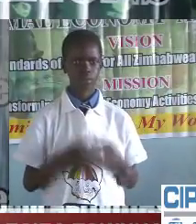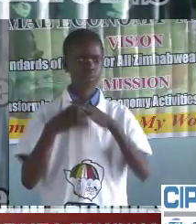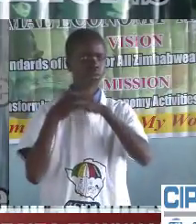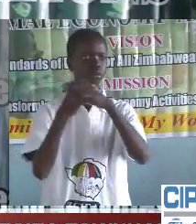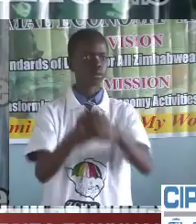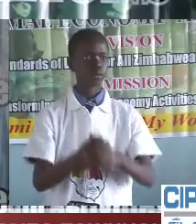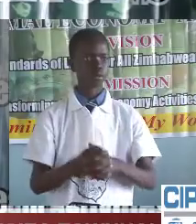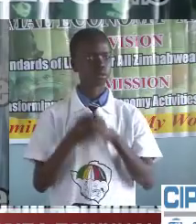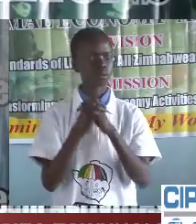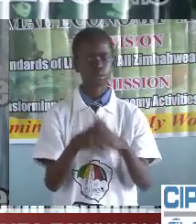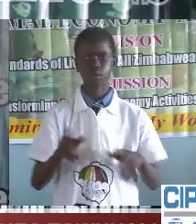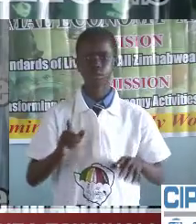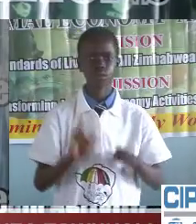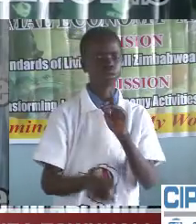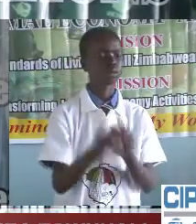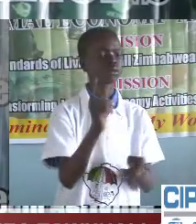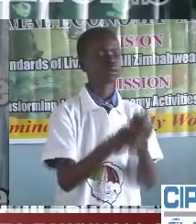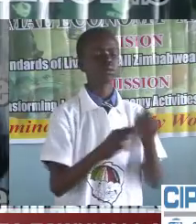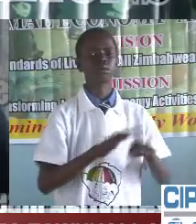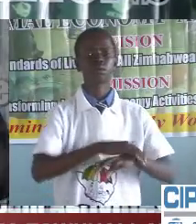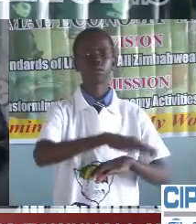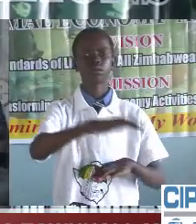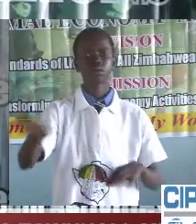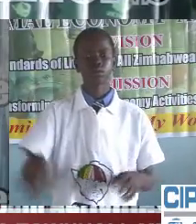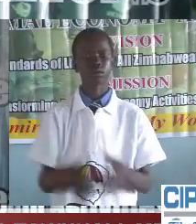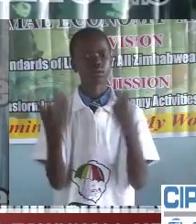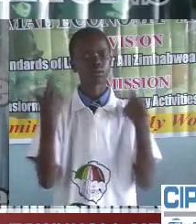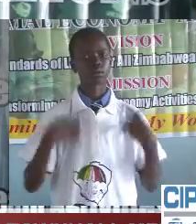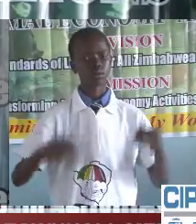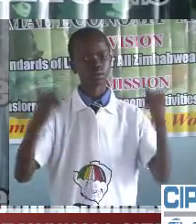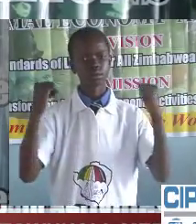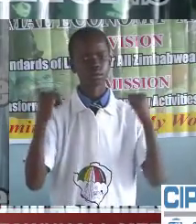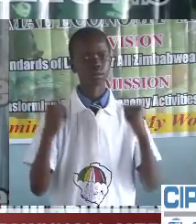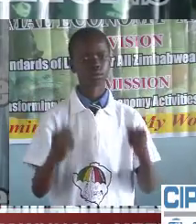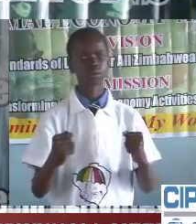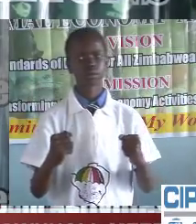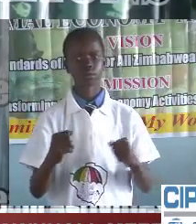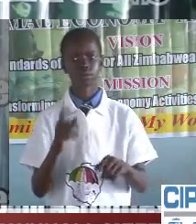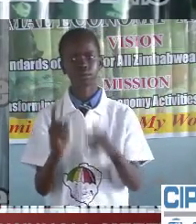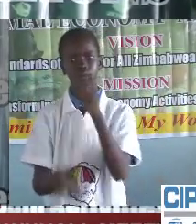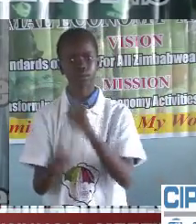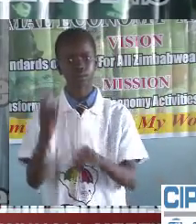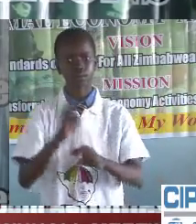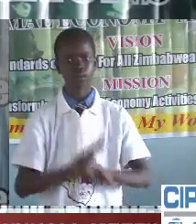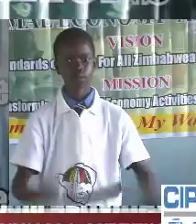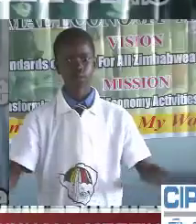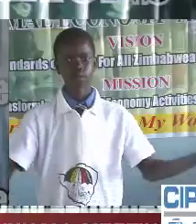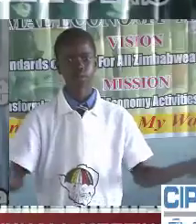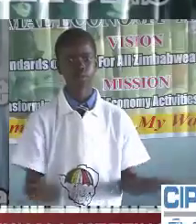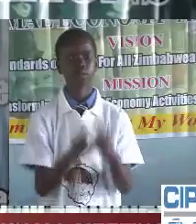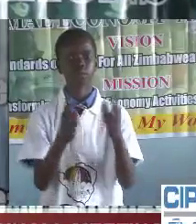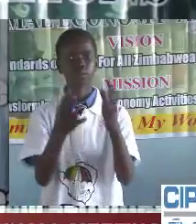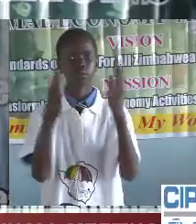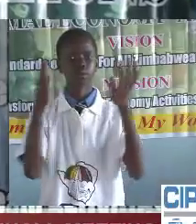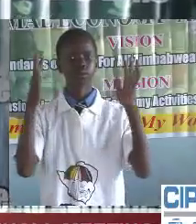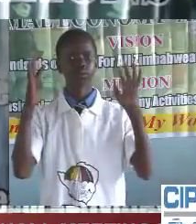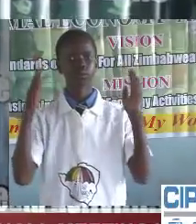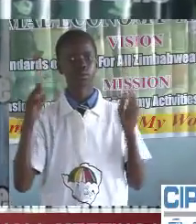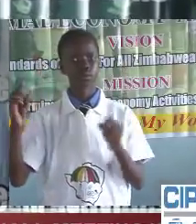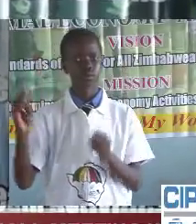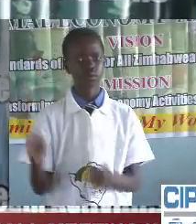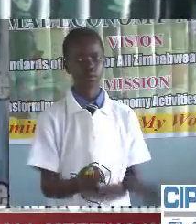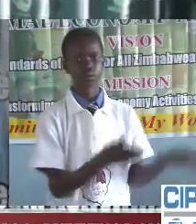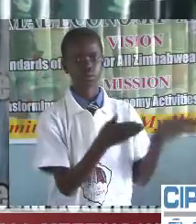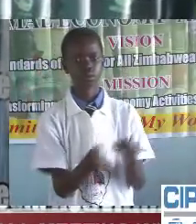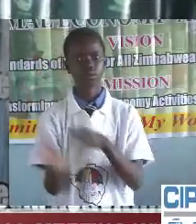Zichiya iri kufamba nepamupata weJeriko. Zichiya famba nepamupata weJeriko.